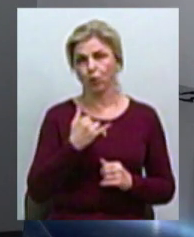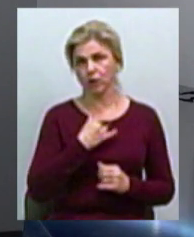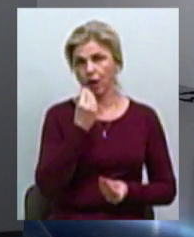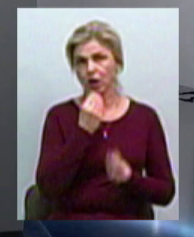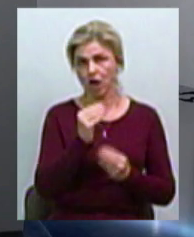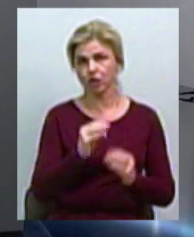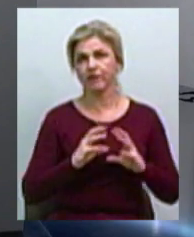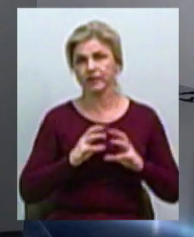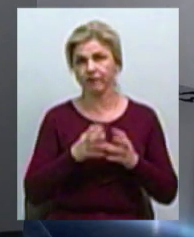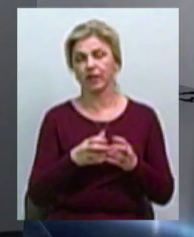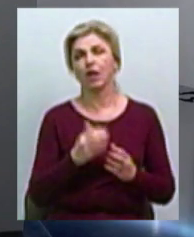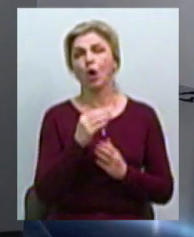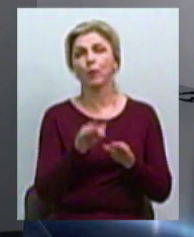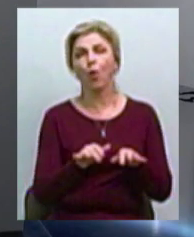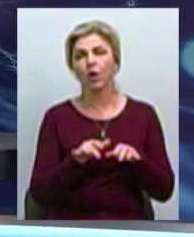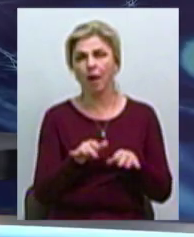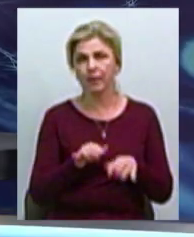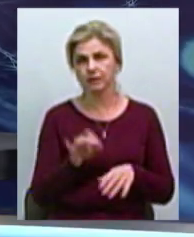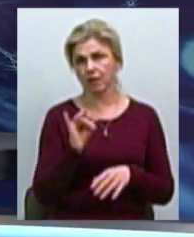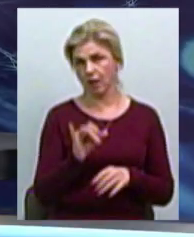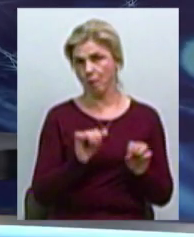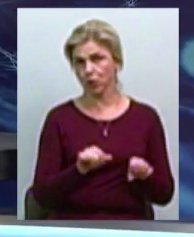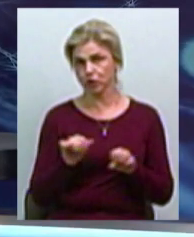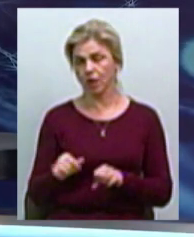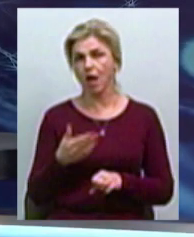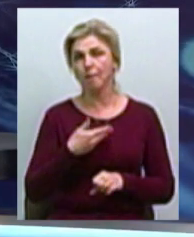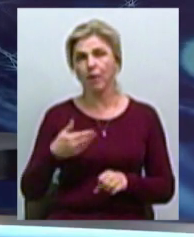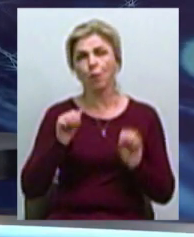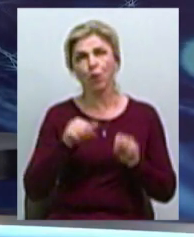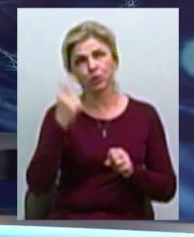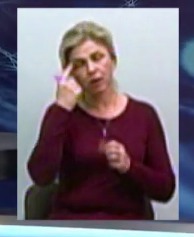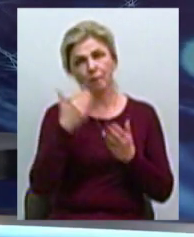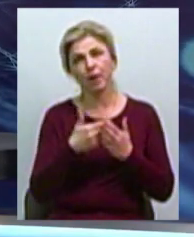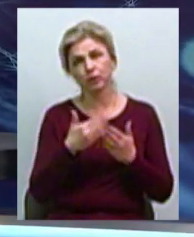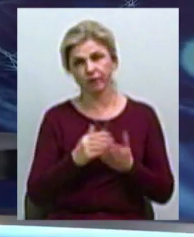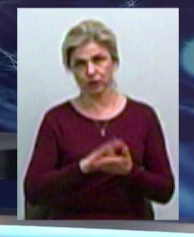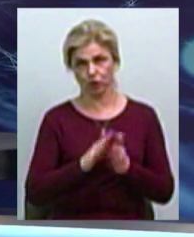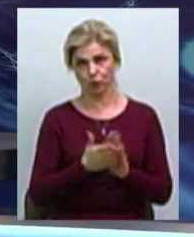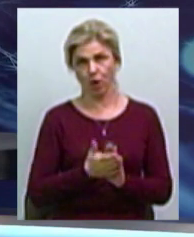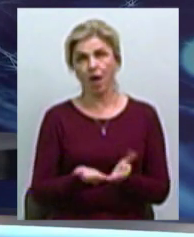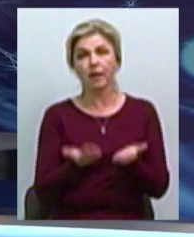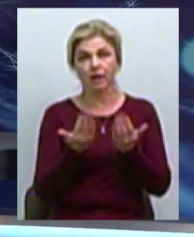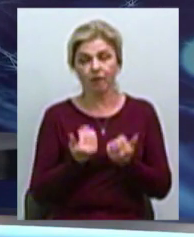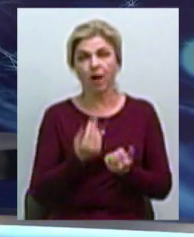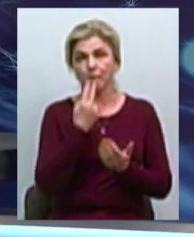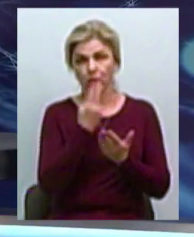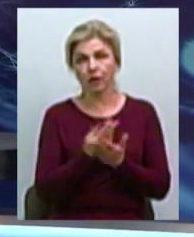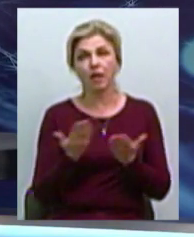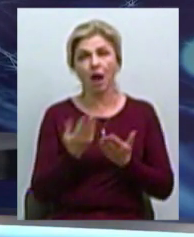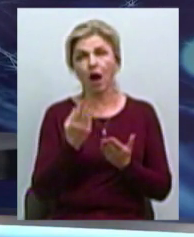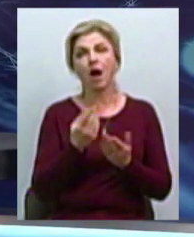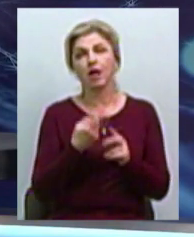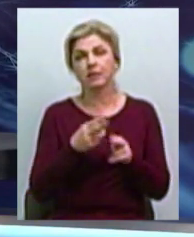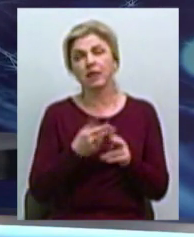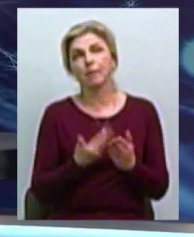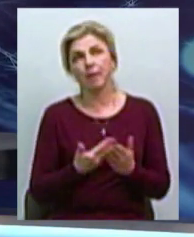як кажуть програмісти, і можливості. Ми можемо моделювати ситуацію сьогодні. Давайте подивимося, яка з цих моделей дасть нам